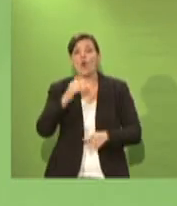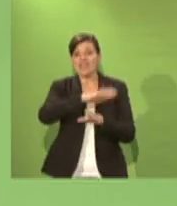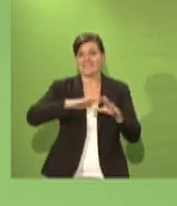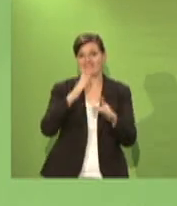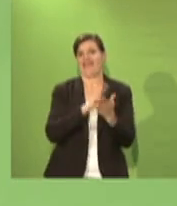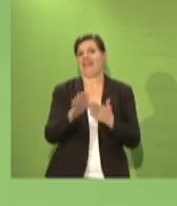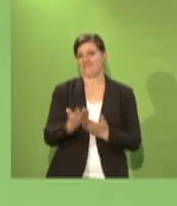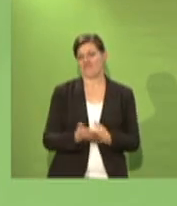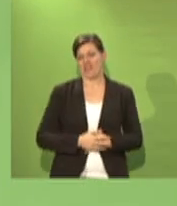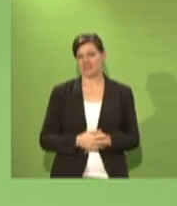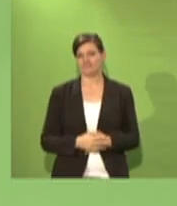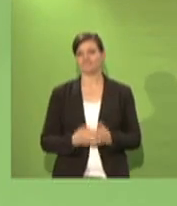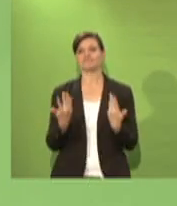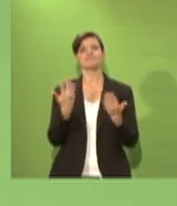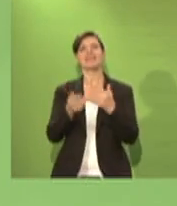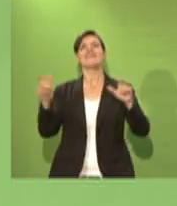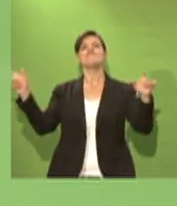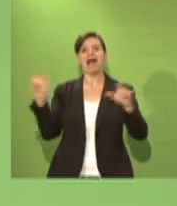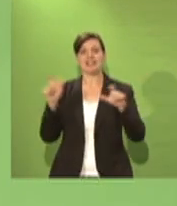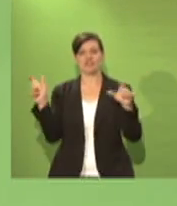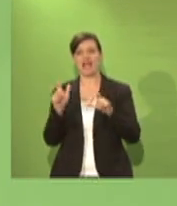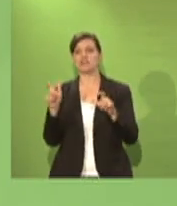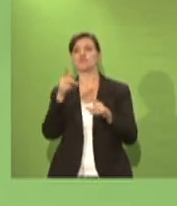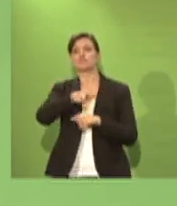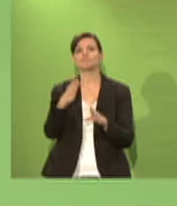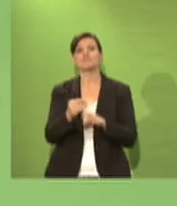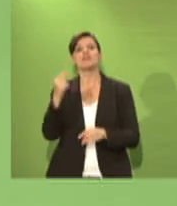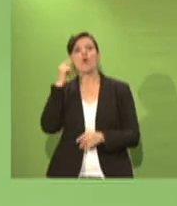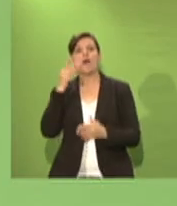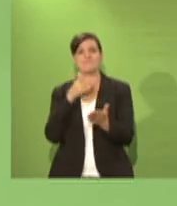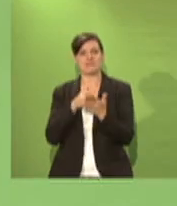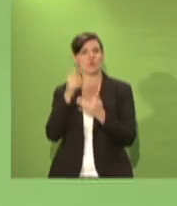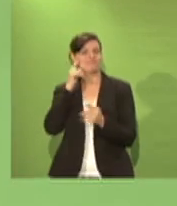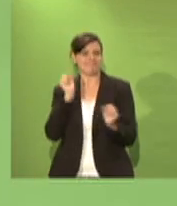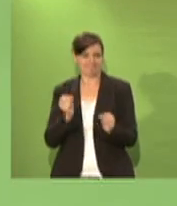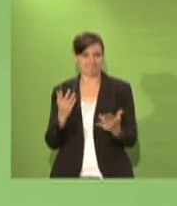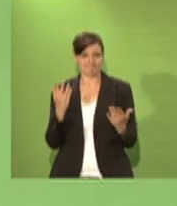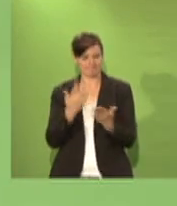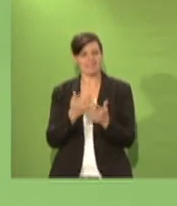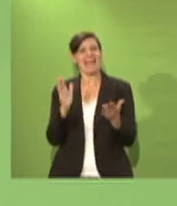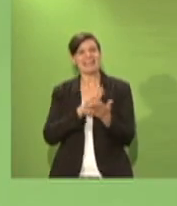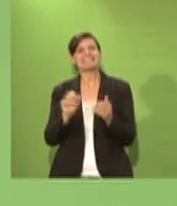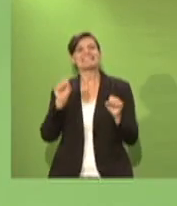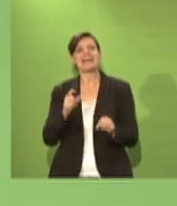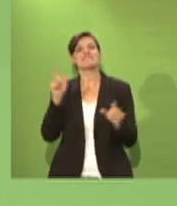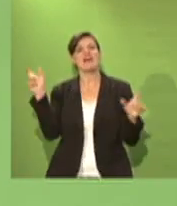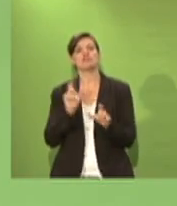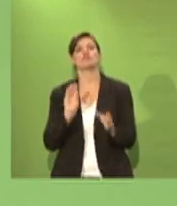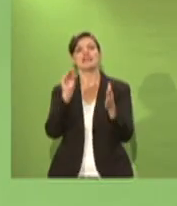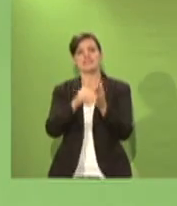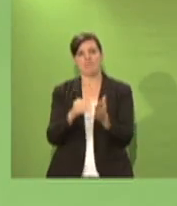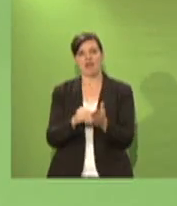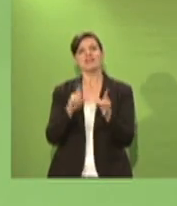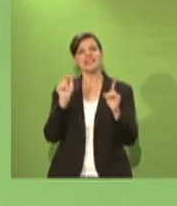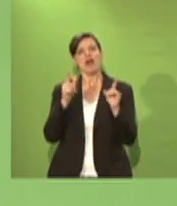Bei Veranstaltungen sorgen wir dafür, dass auch Menschen mit Hörbehinderungen, die nicht hören können, an diesen Veranstaltungen teilnehmen können und auch